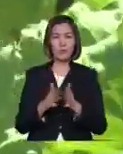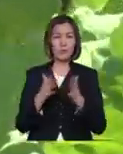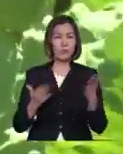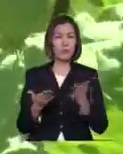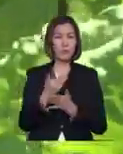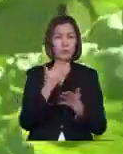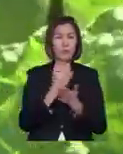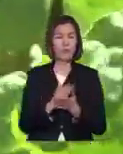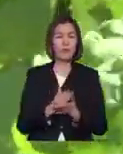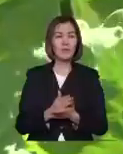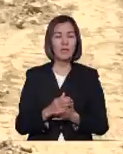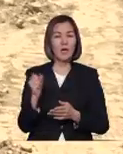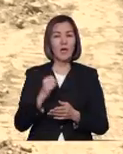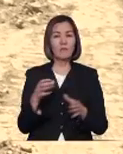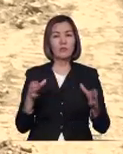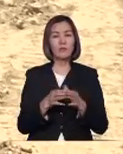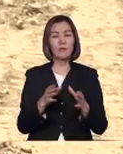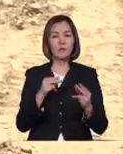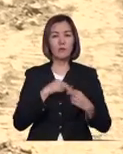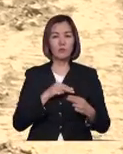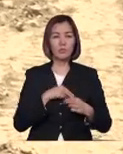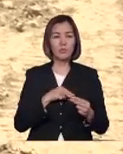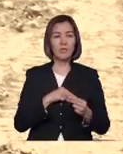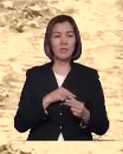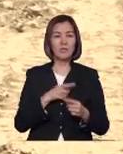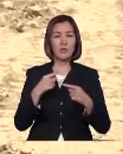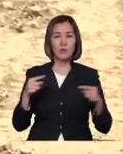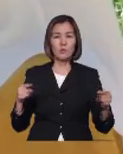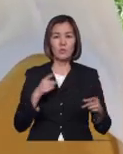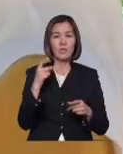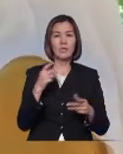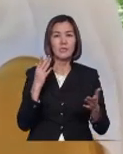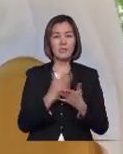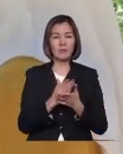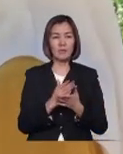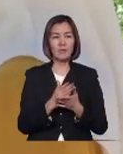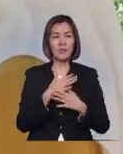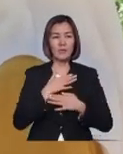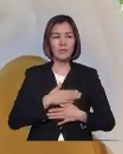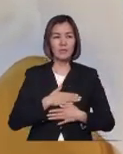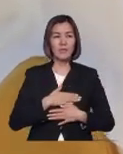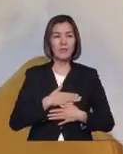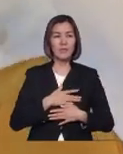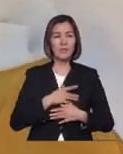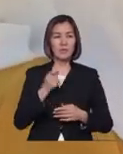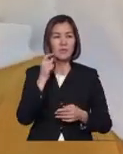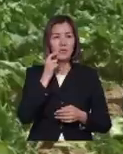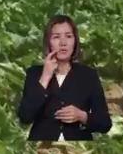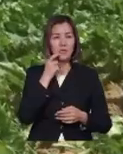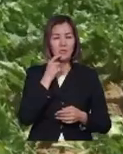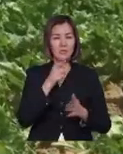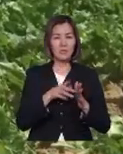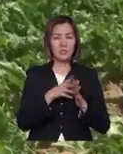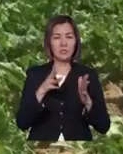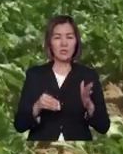Ауданда Август Қазақстан компаниясымен жұмыс істеп келе жатқан өзге де қожалықтар дән риза. Қазір мұнда қызылшаға 150 гектардан астам